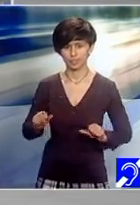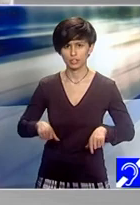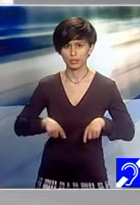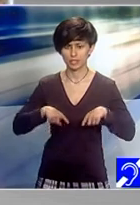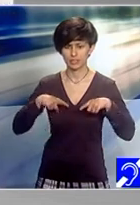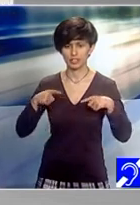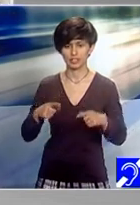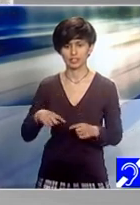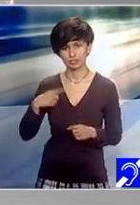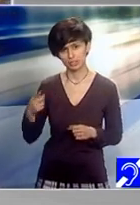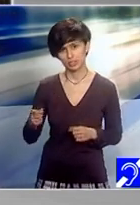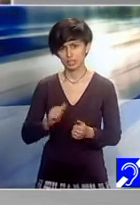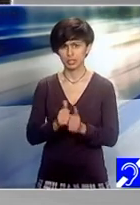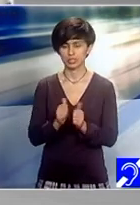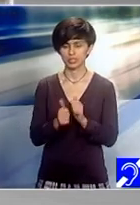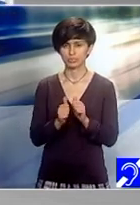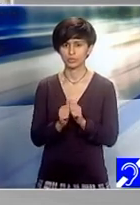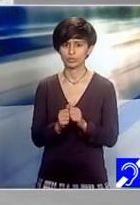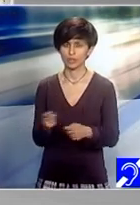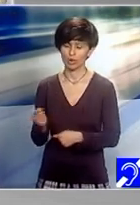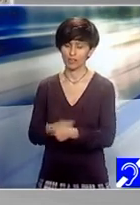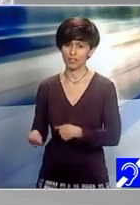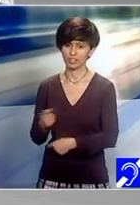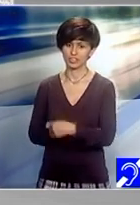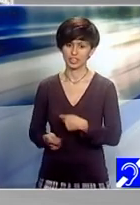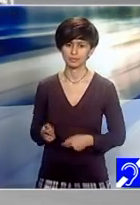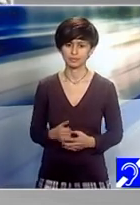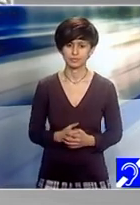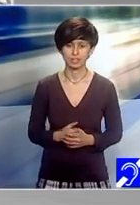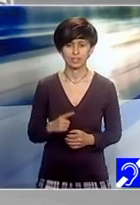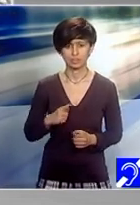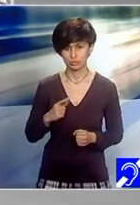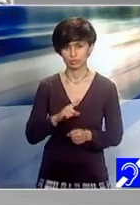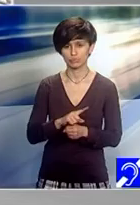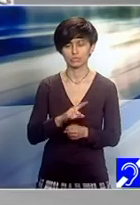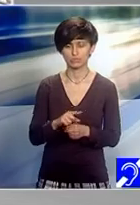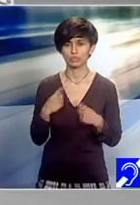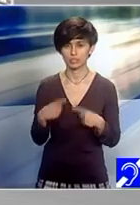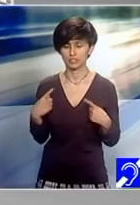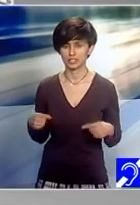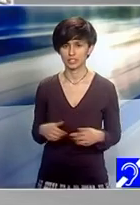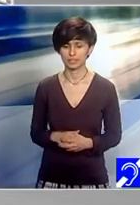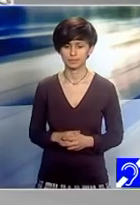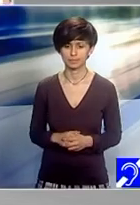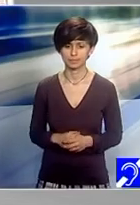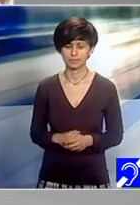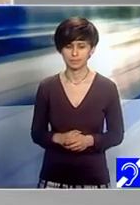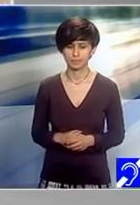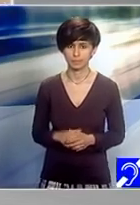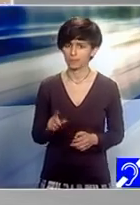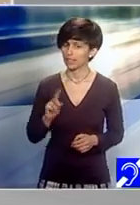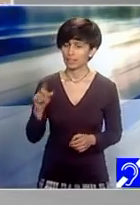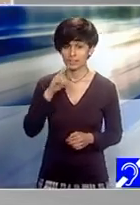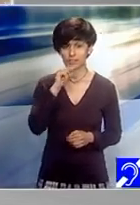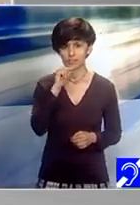business. Nu le poți apropia. Sunt două lucruri total diferite. Nu de bani în sport, nu vorbim în România, de business, în niciun